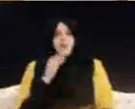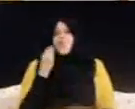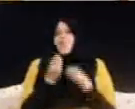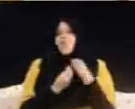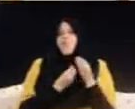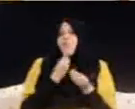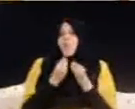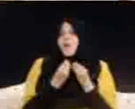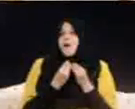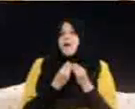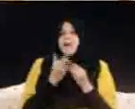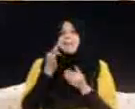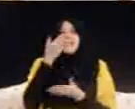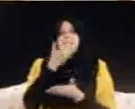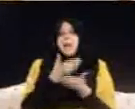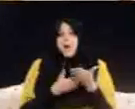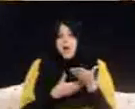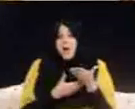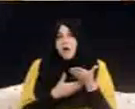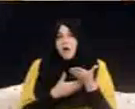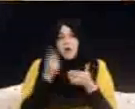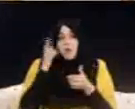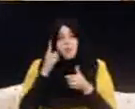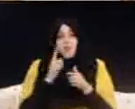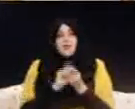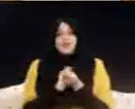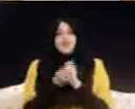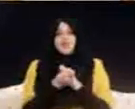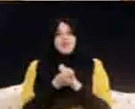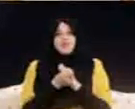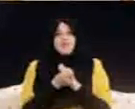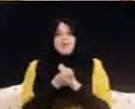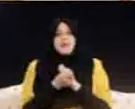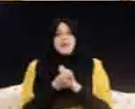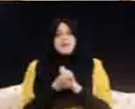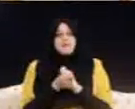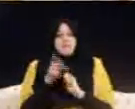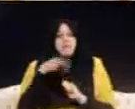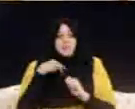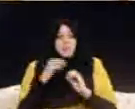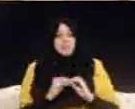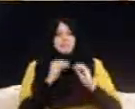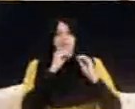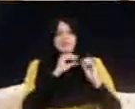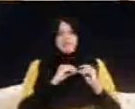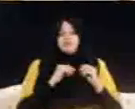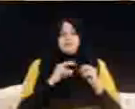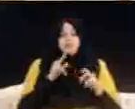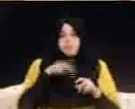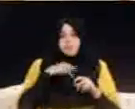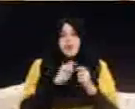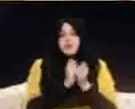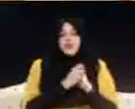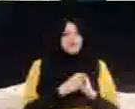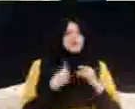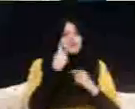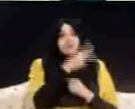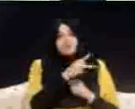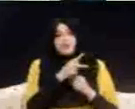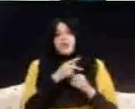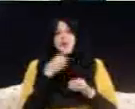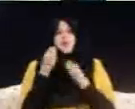طريق الوصيه، يعني العقود الناقله للملكيه هكذا، او عن طريق البيع اذا كان باعها. ما عدا